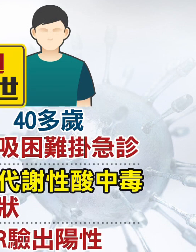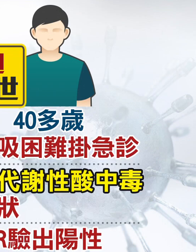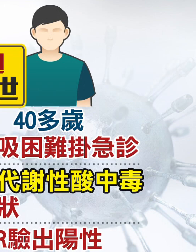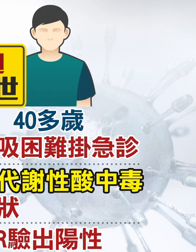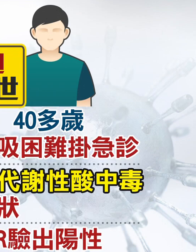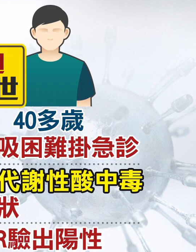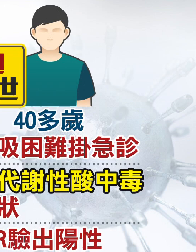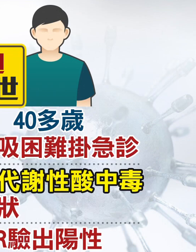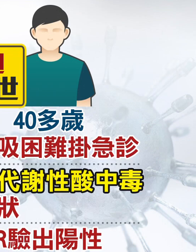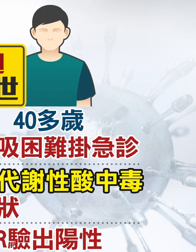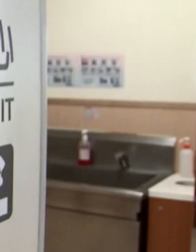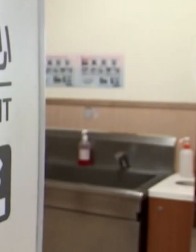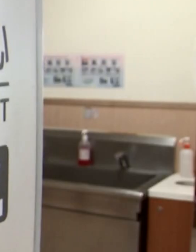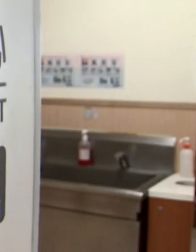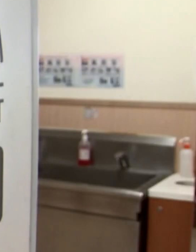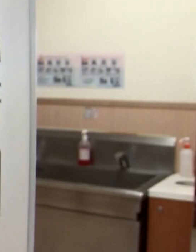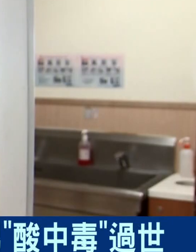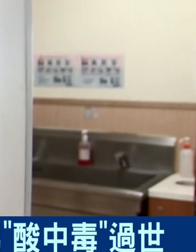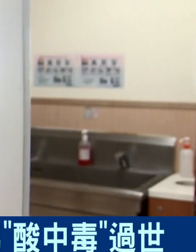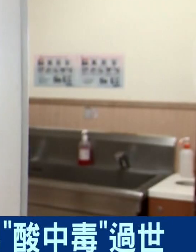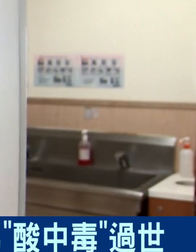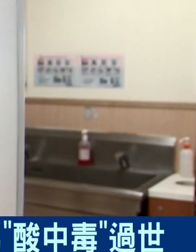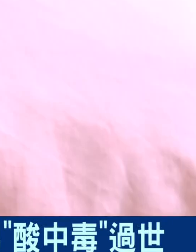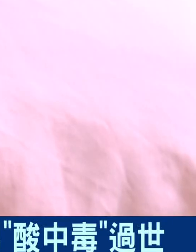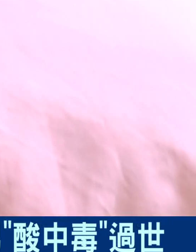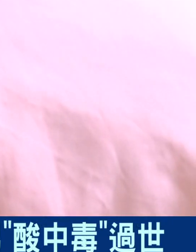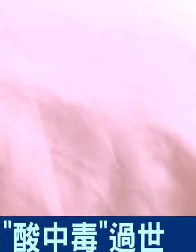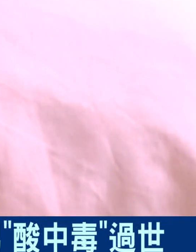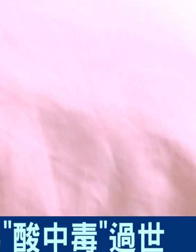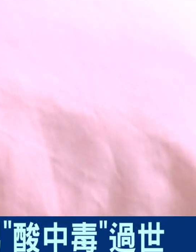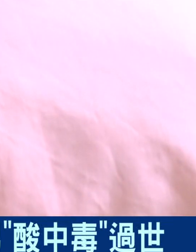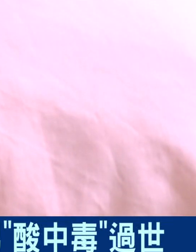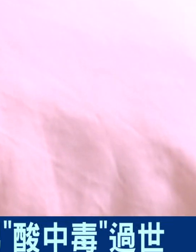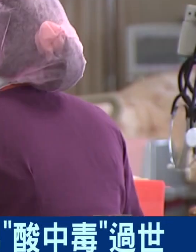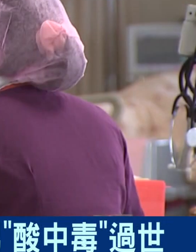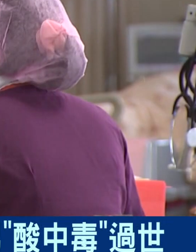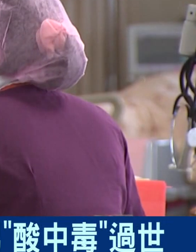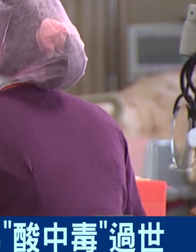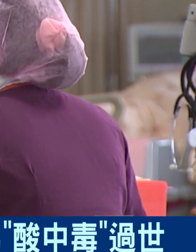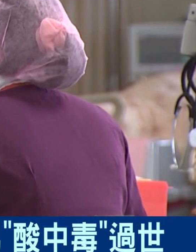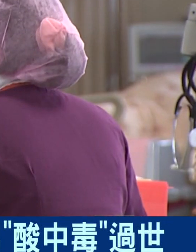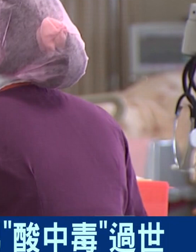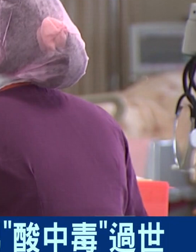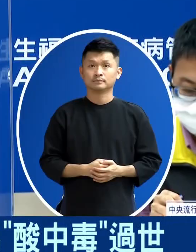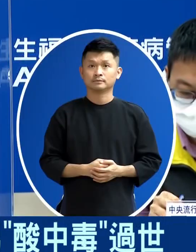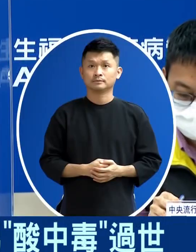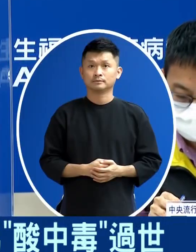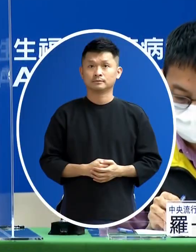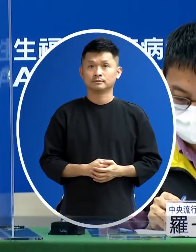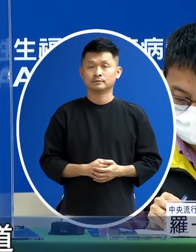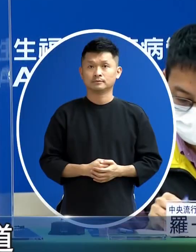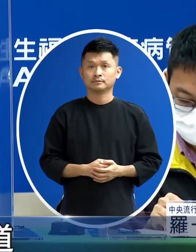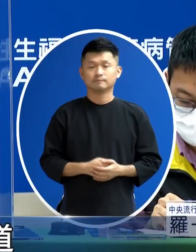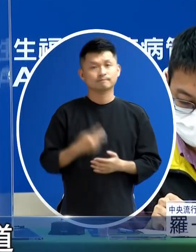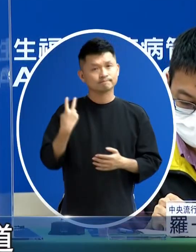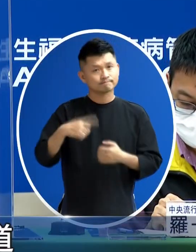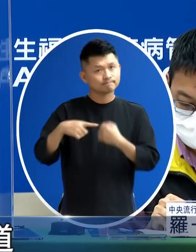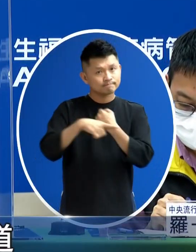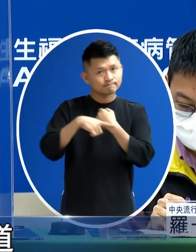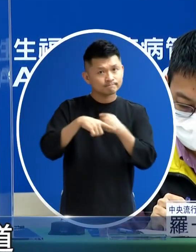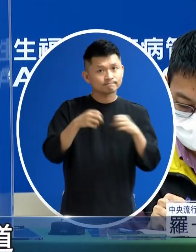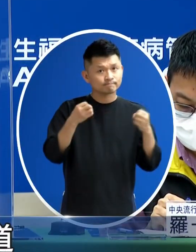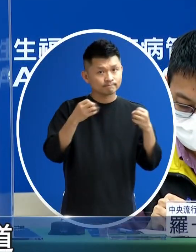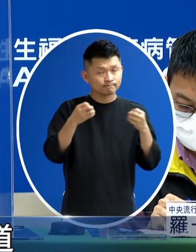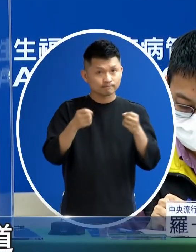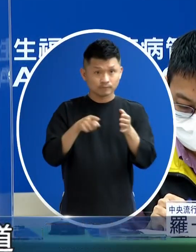吸窘迫酸中毒过世。如何降低中重症死亡率，给药途径很关键。 在研议一些相关的绿